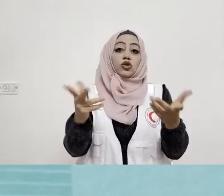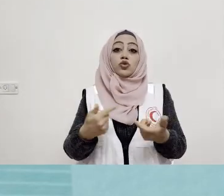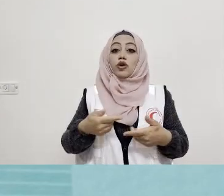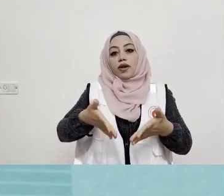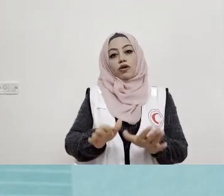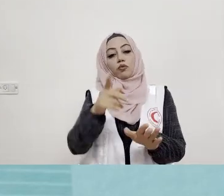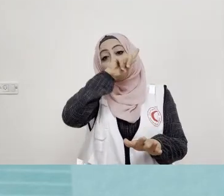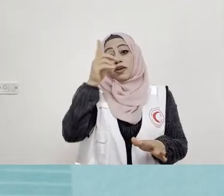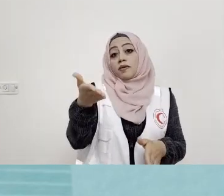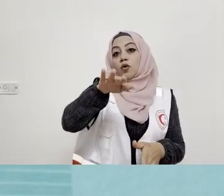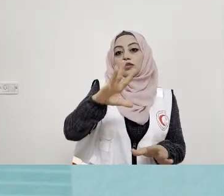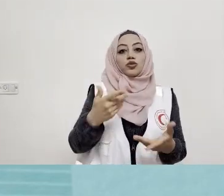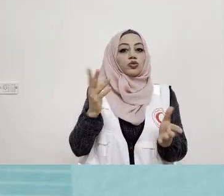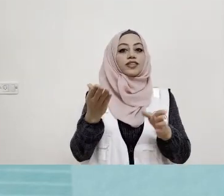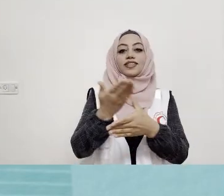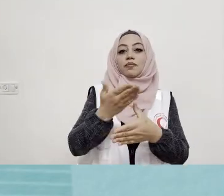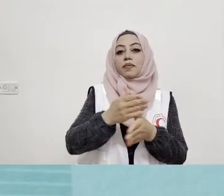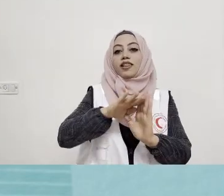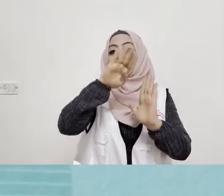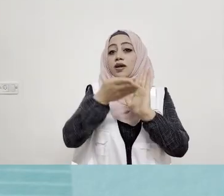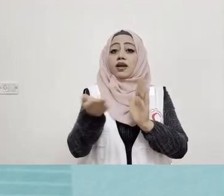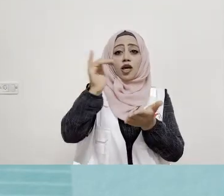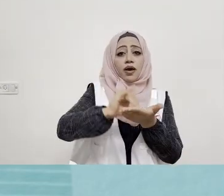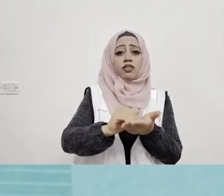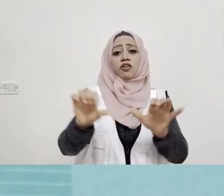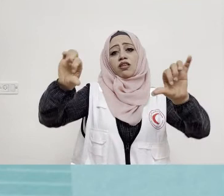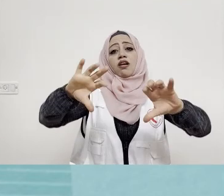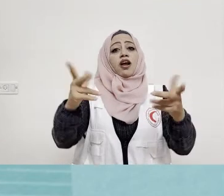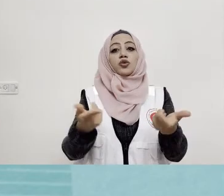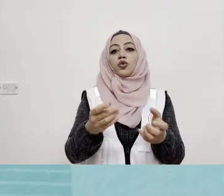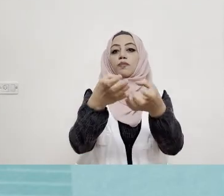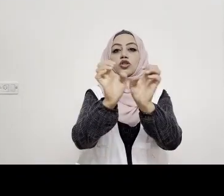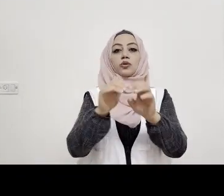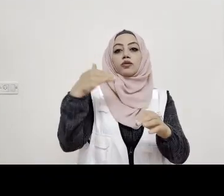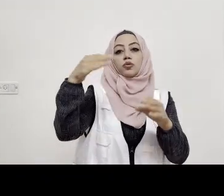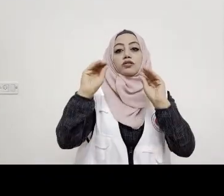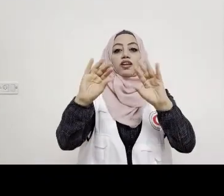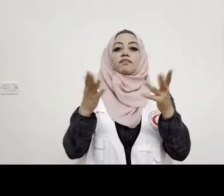لمضاعفات الحمل، غير الضرر على المجتمع والتنمية والتحسين في مستوى التعليم في الوطن.